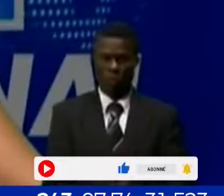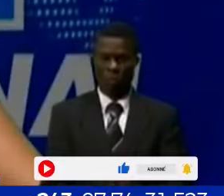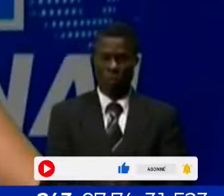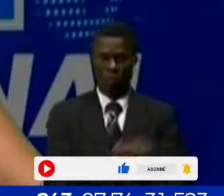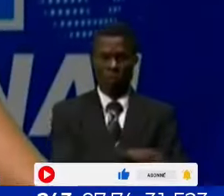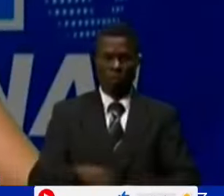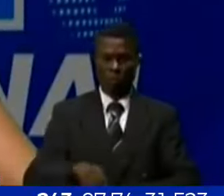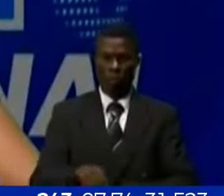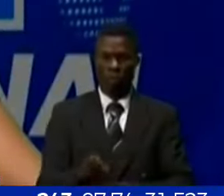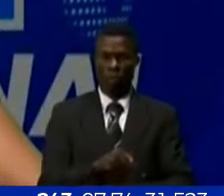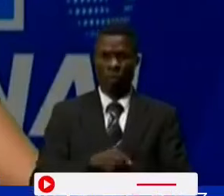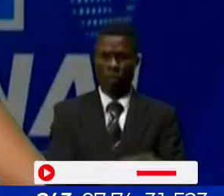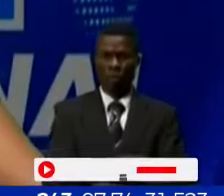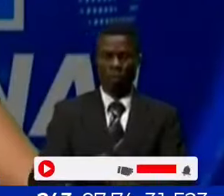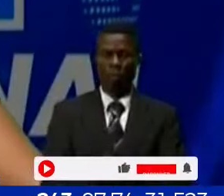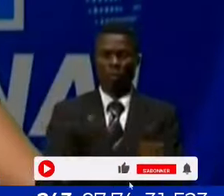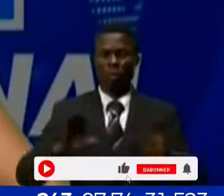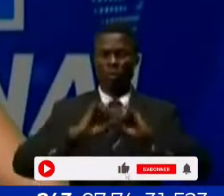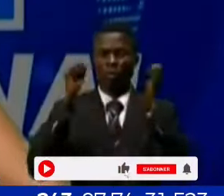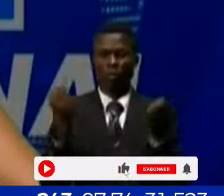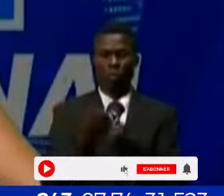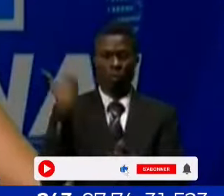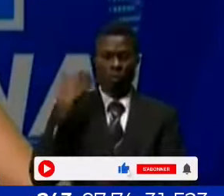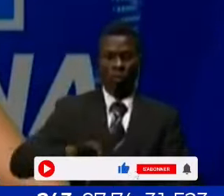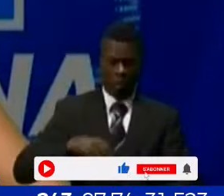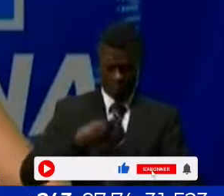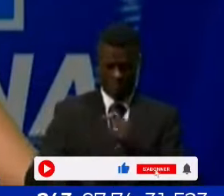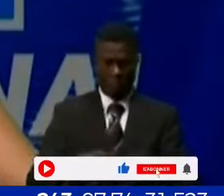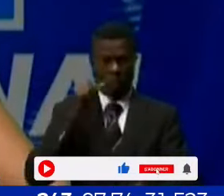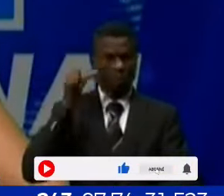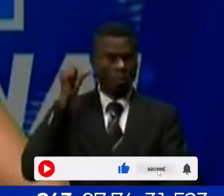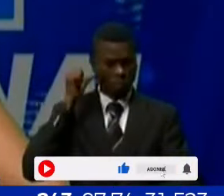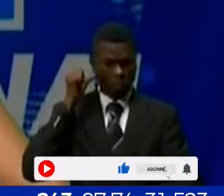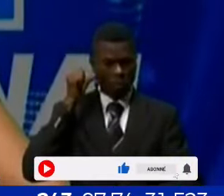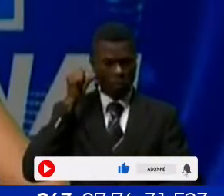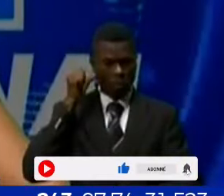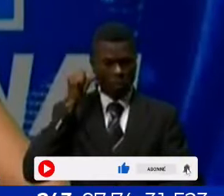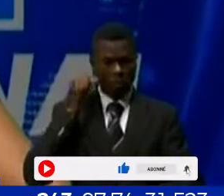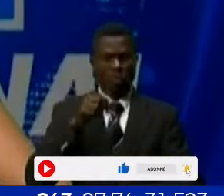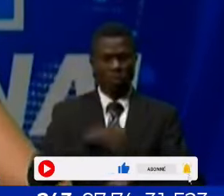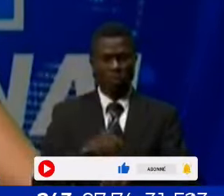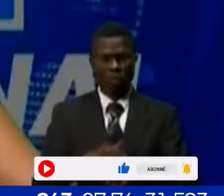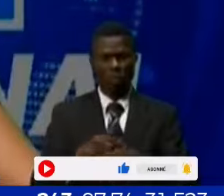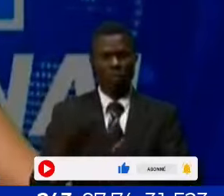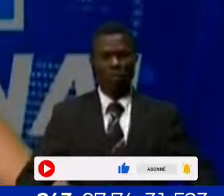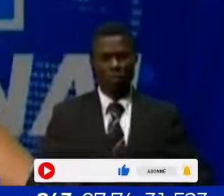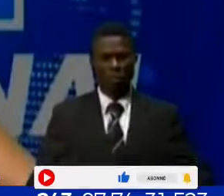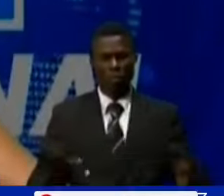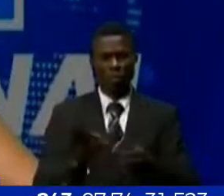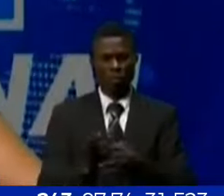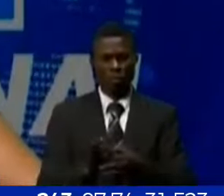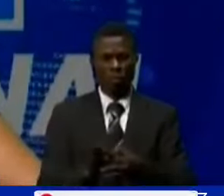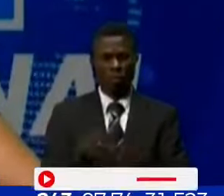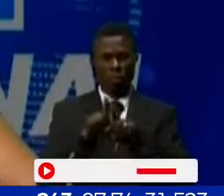L'auditorium de la direction générale de la Régie des eaux a vibré hier au rythme d'un moment de consolidation de liens